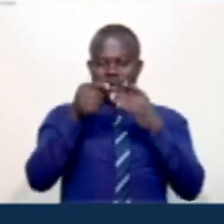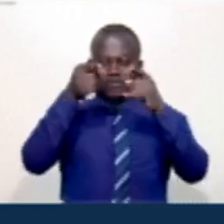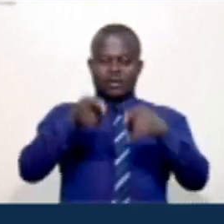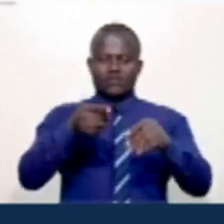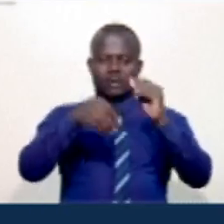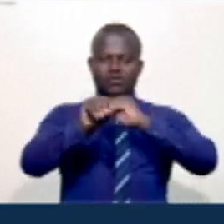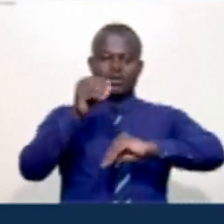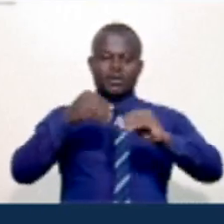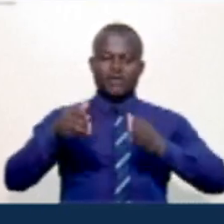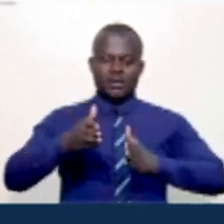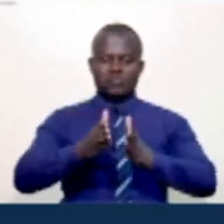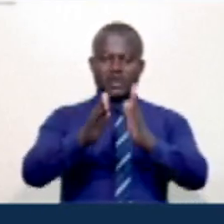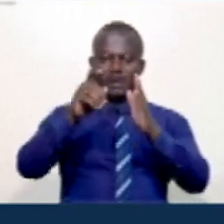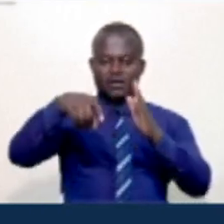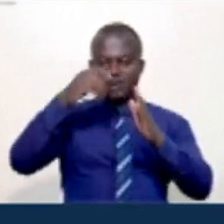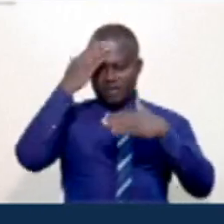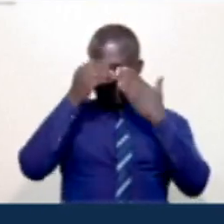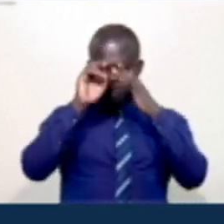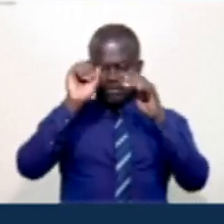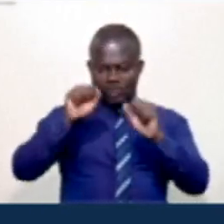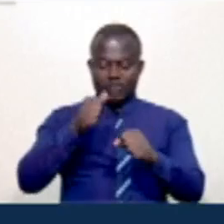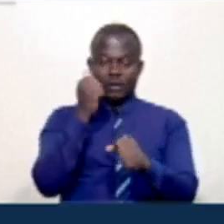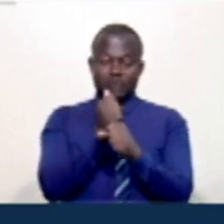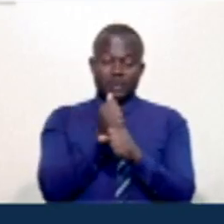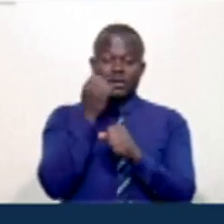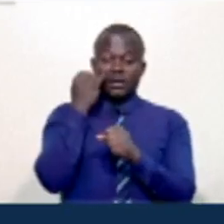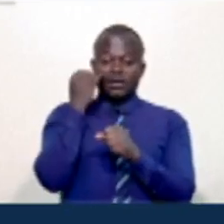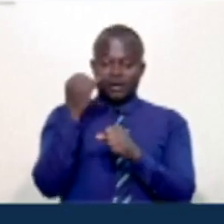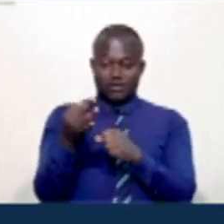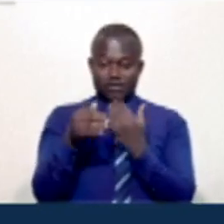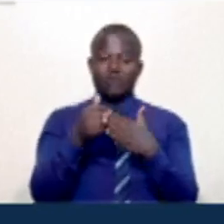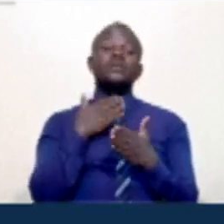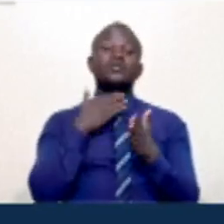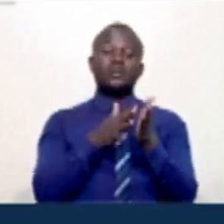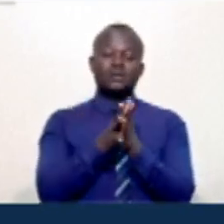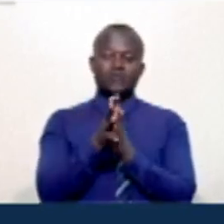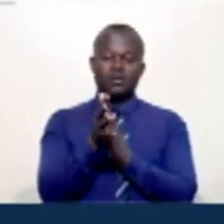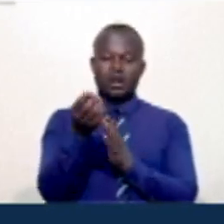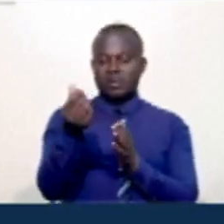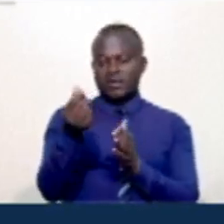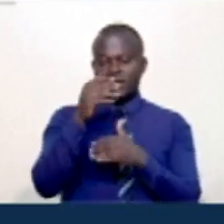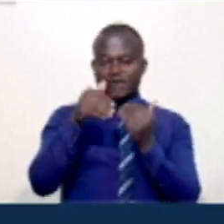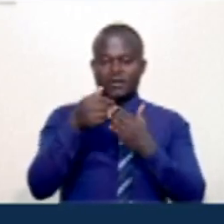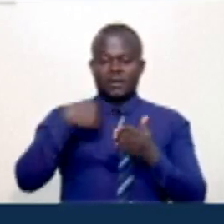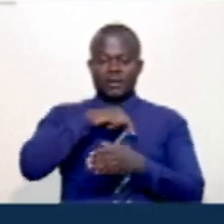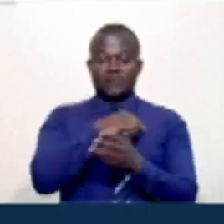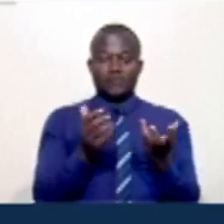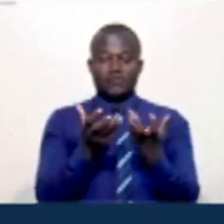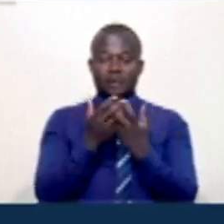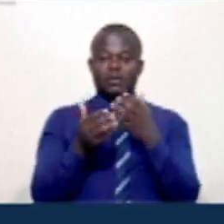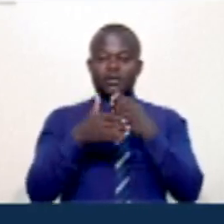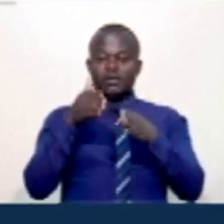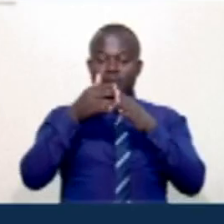masoko imihanda irakeneye kugira ngo ubashe kubikora. Iyo ushaka gushora imari mu bijyanye n'ubuhinzi ukaba